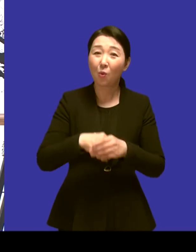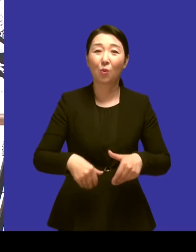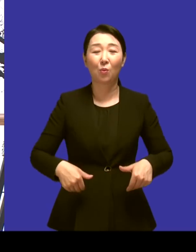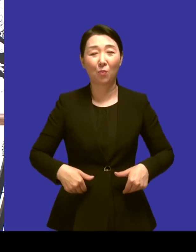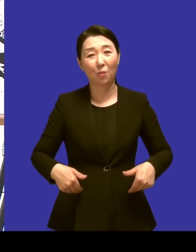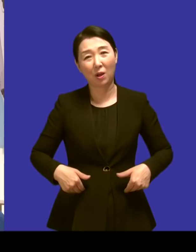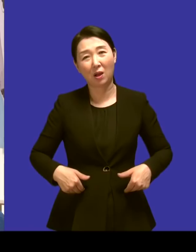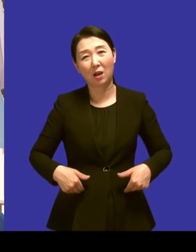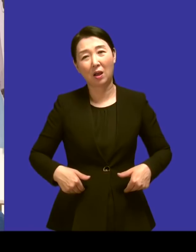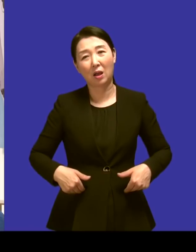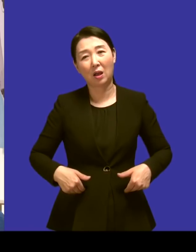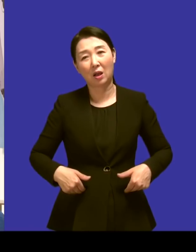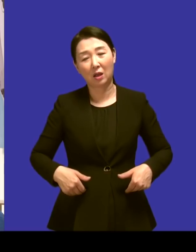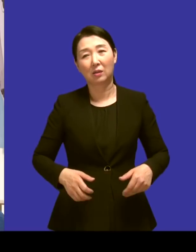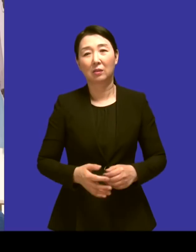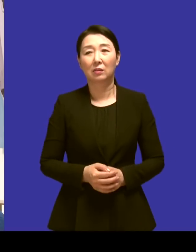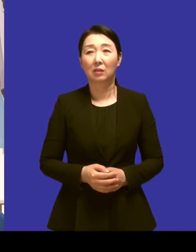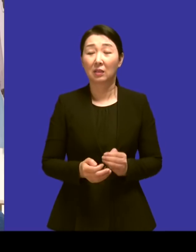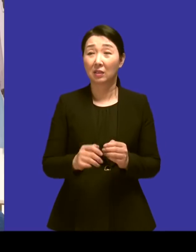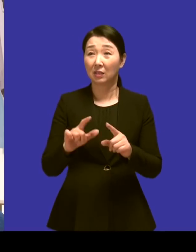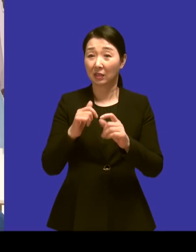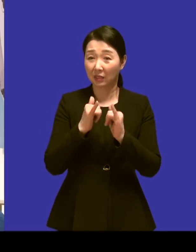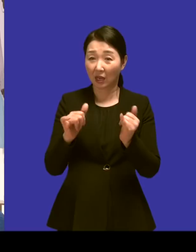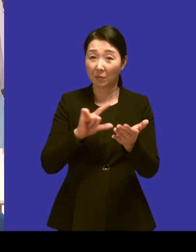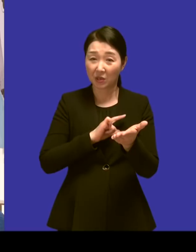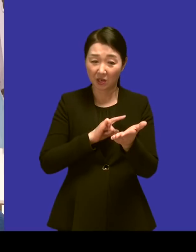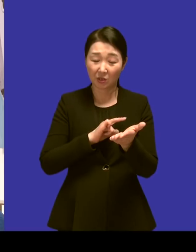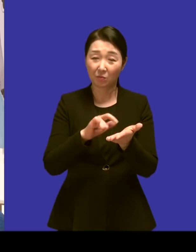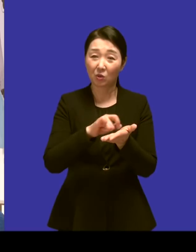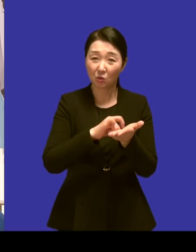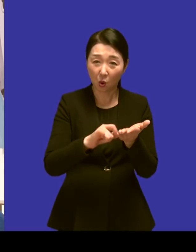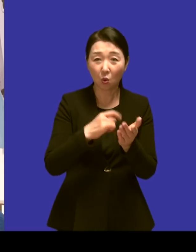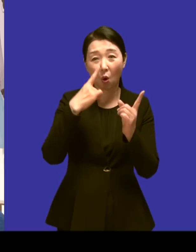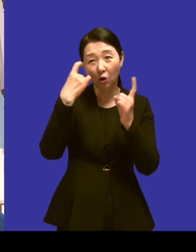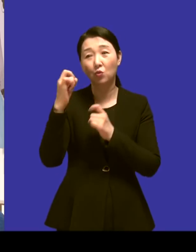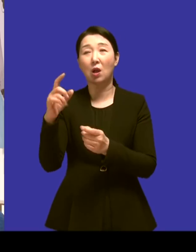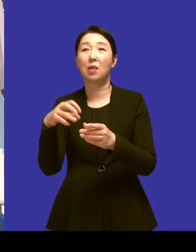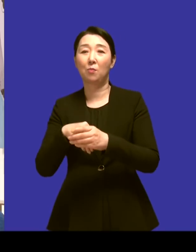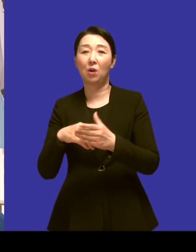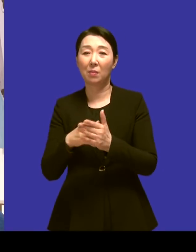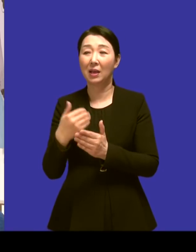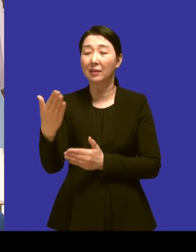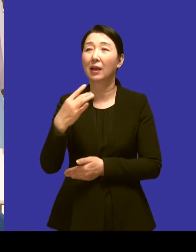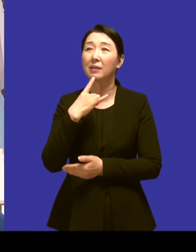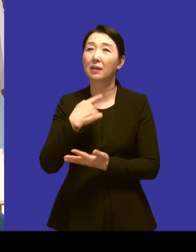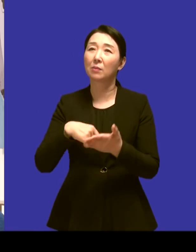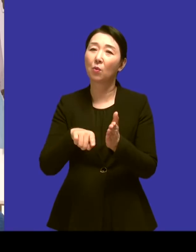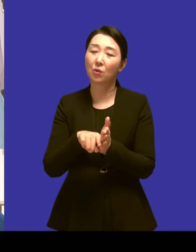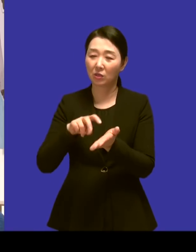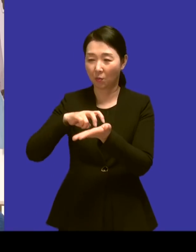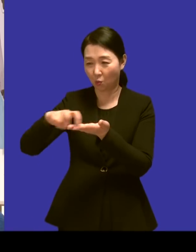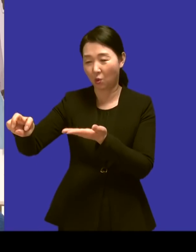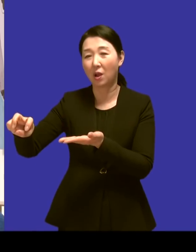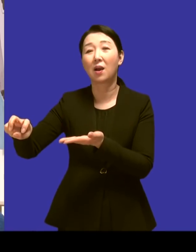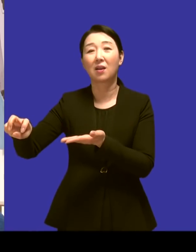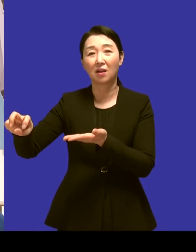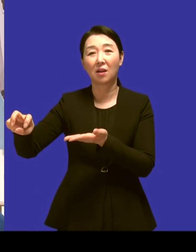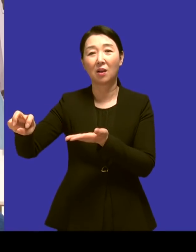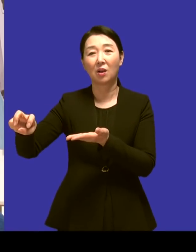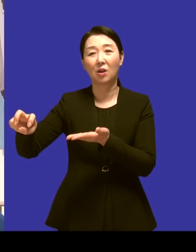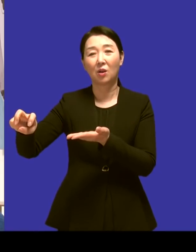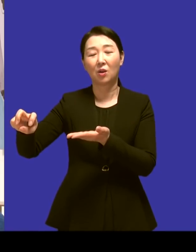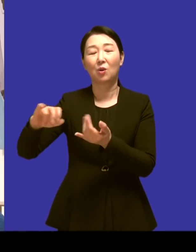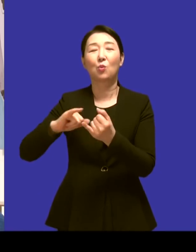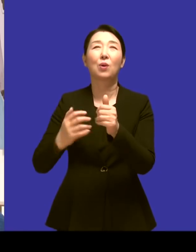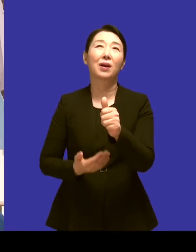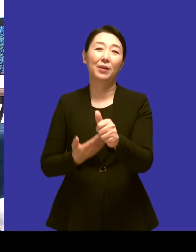그 사람의 이름을 적고 와. 그 사람과 공통된 추억을 하나 넣고 내가 당신만을 위해서 보냈다는 거를 꼭